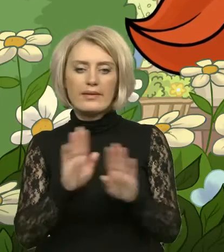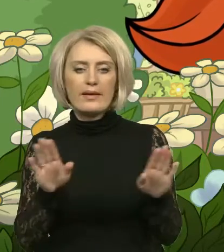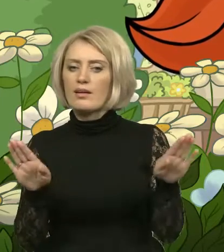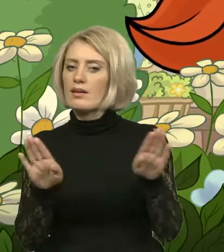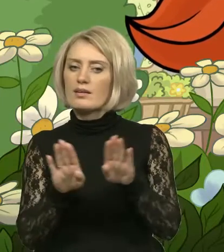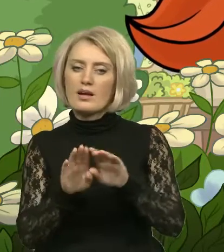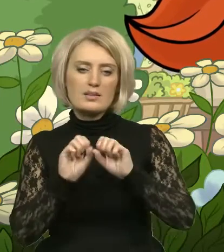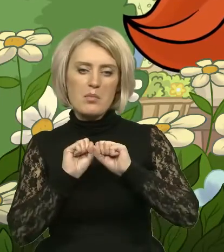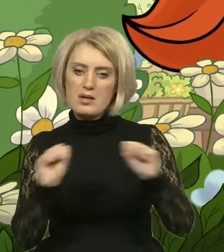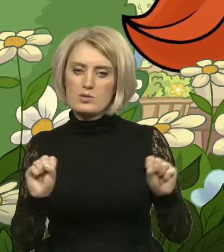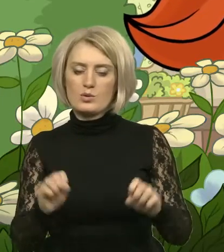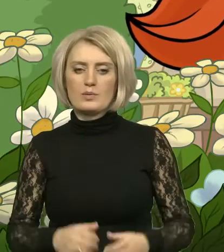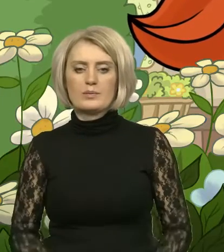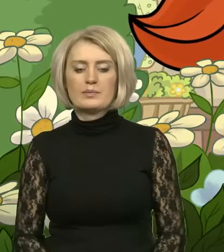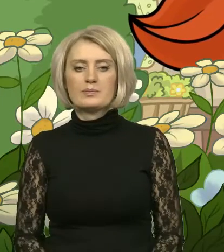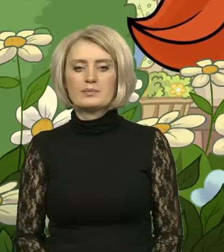Так не пойдет.